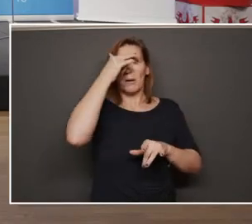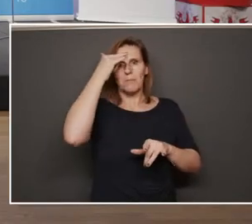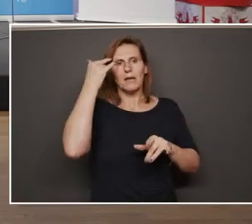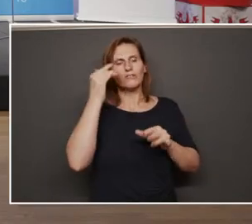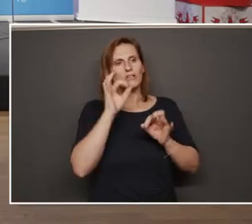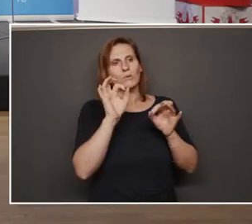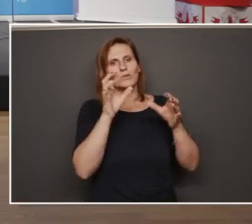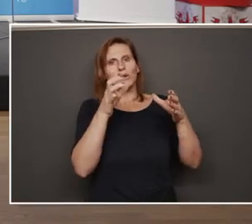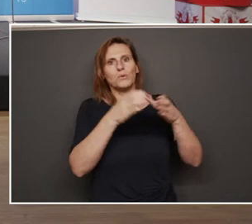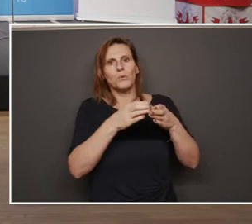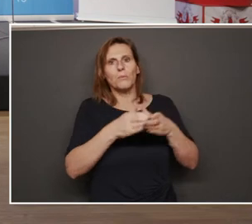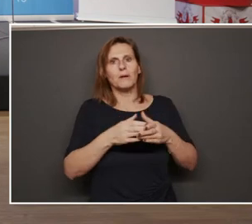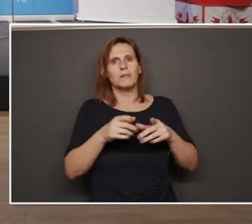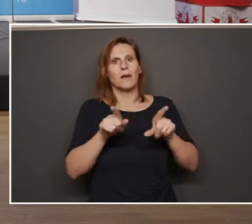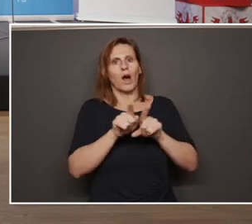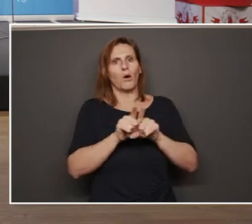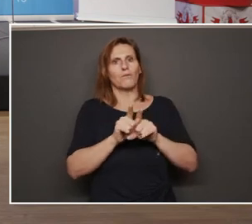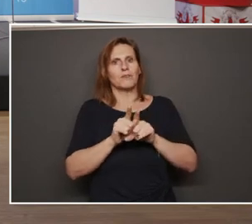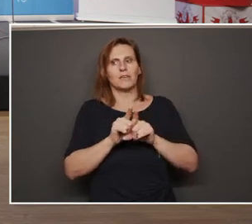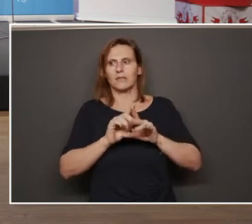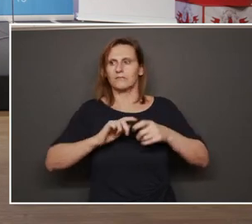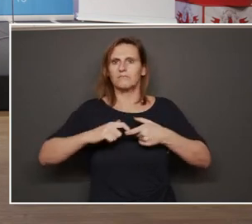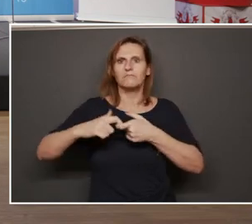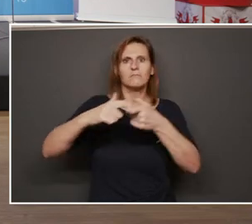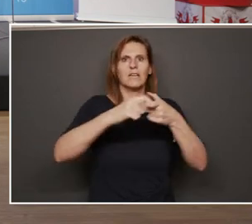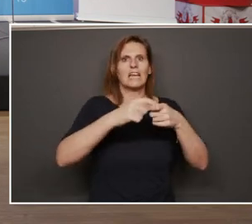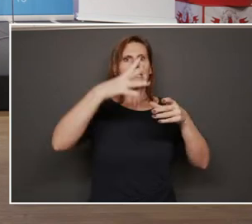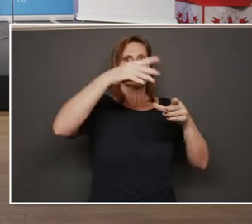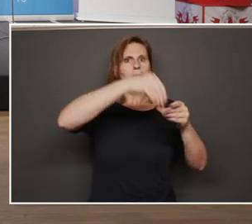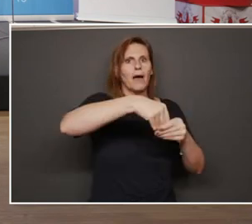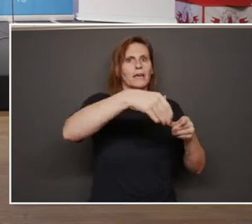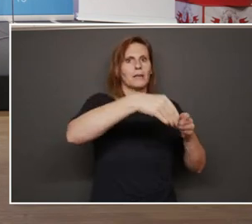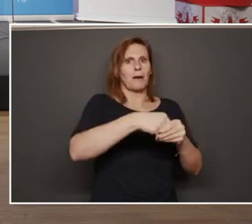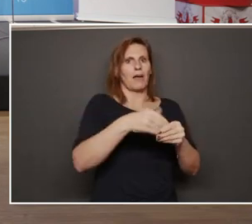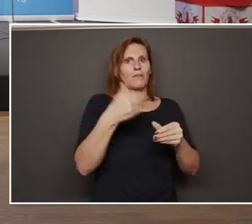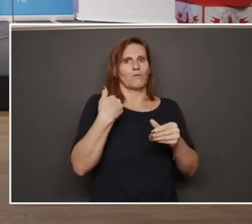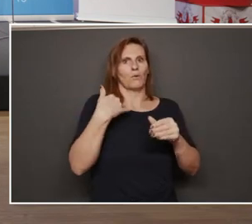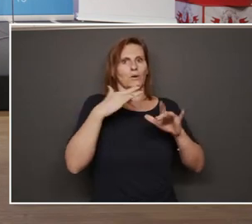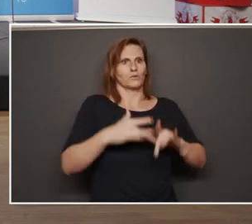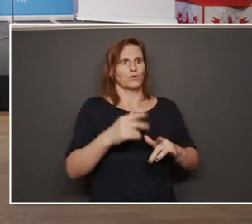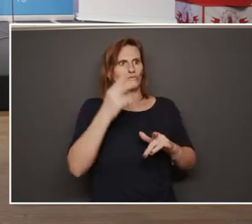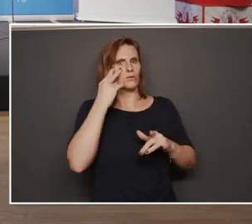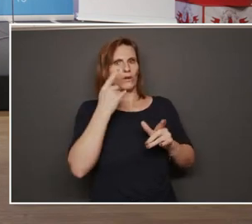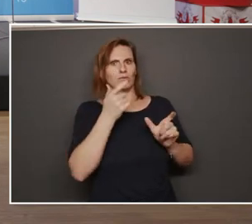Gruppen mit einbezogen, die vorher ausgeschlossen waren.